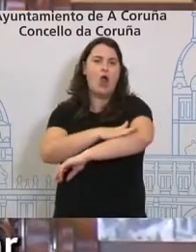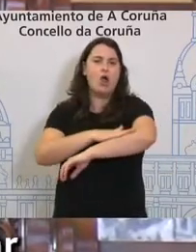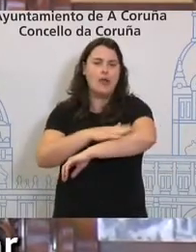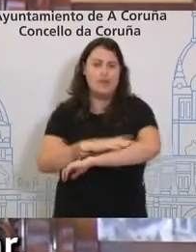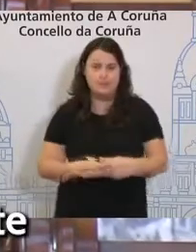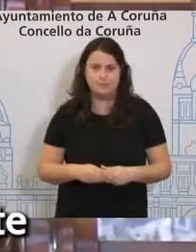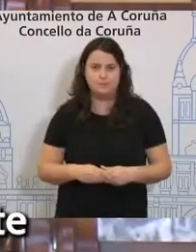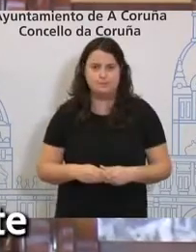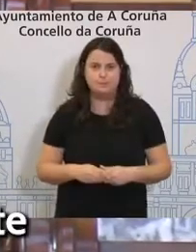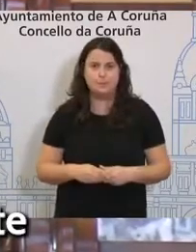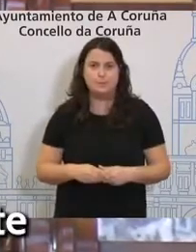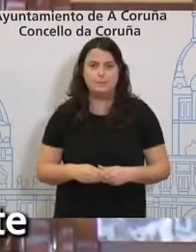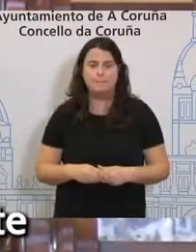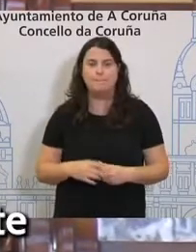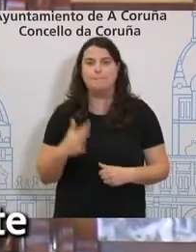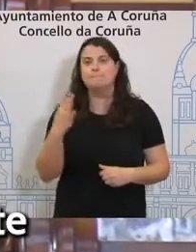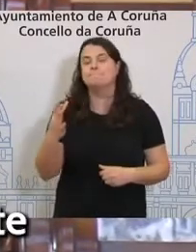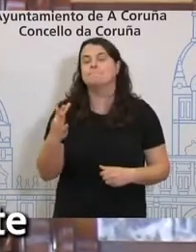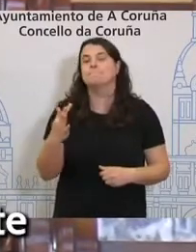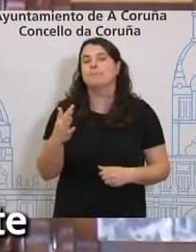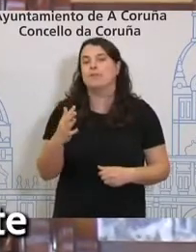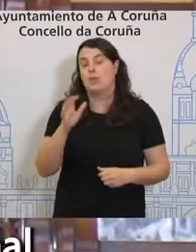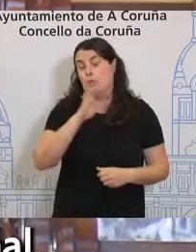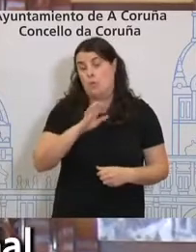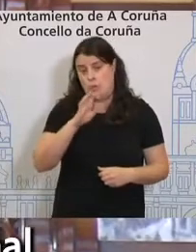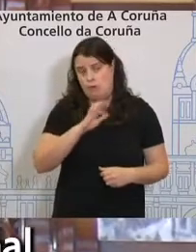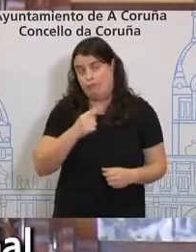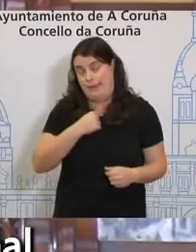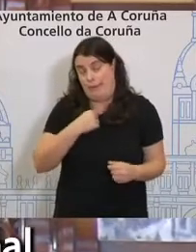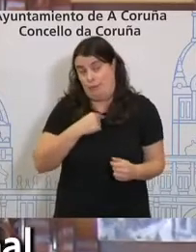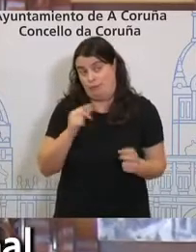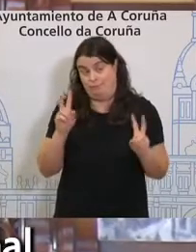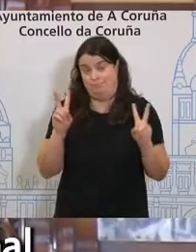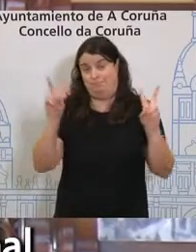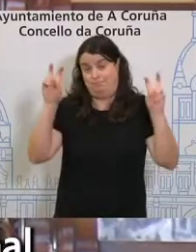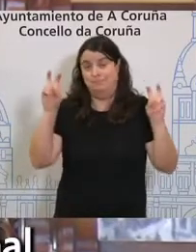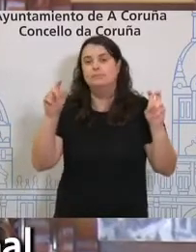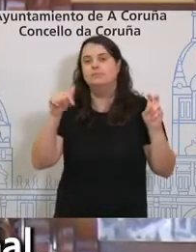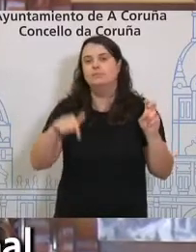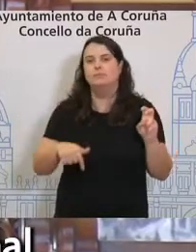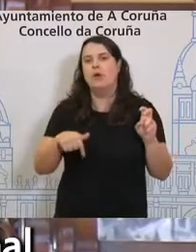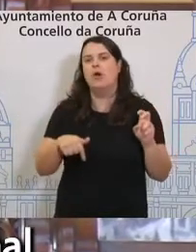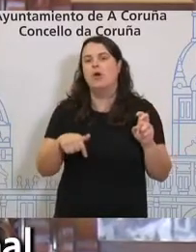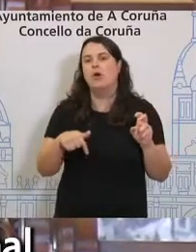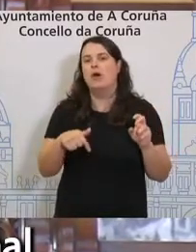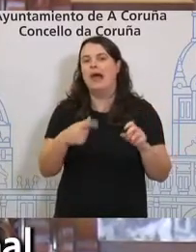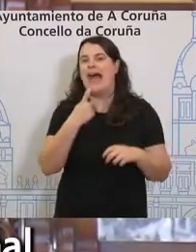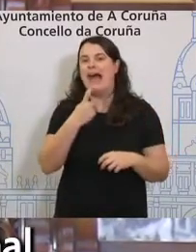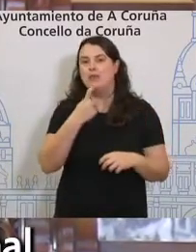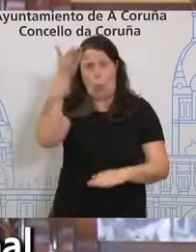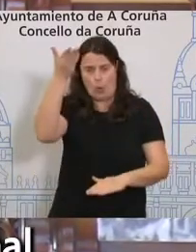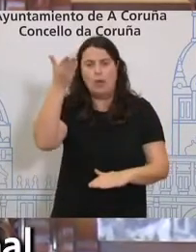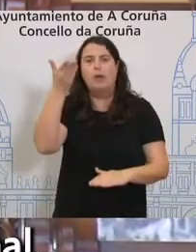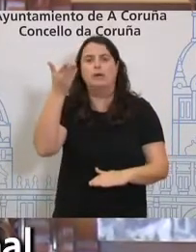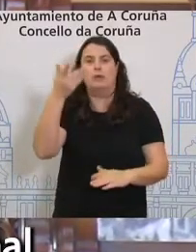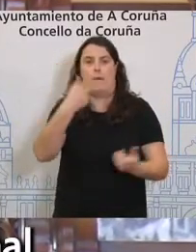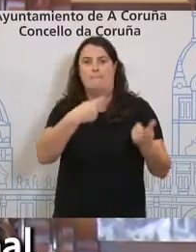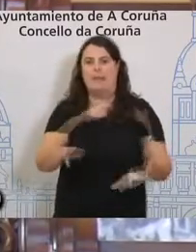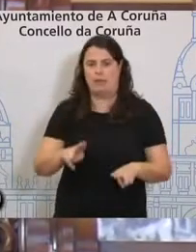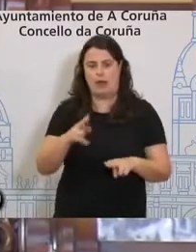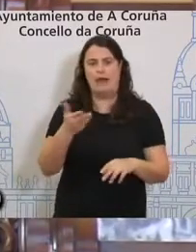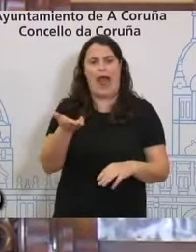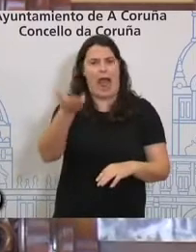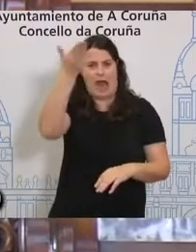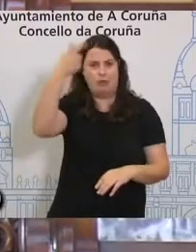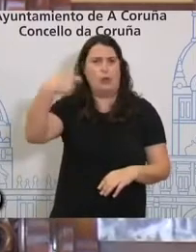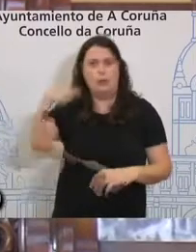Aznar. Curiosamente, incluso diría irónicamente, hoxe é un dos momentos nos que o alumínio cotiza máis alto no mercado internacional.